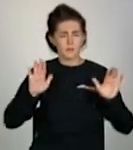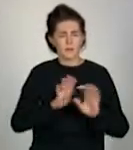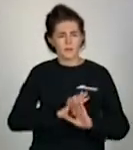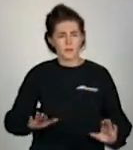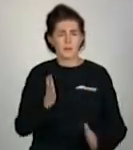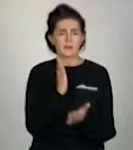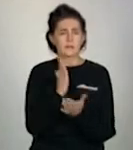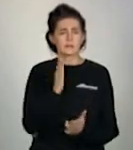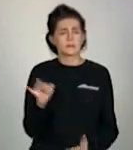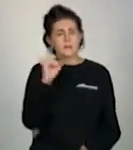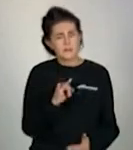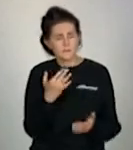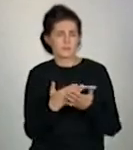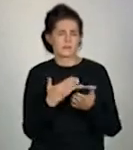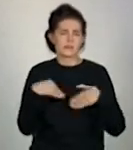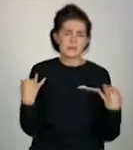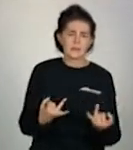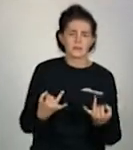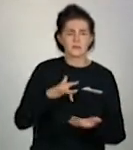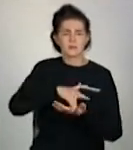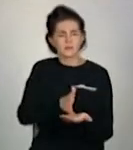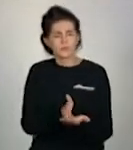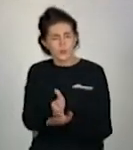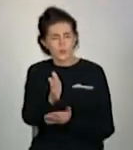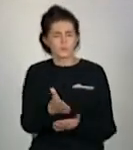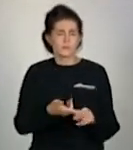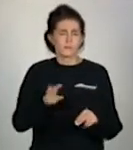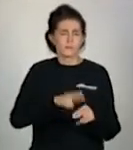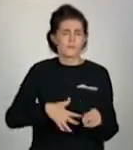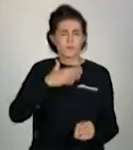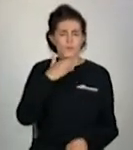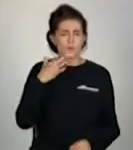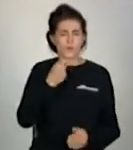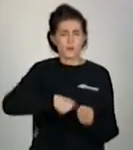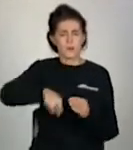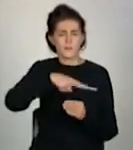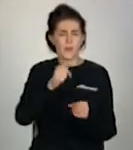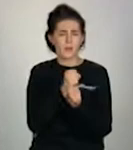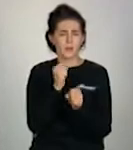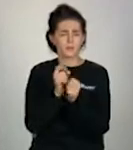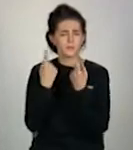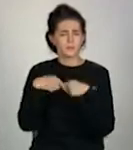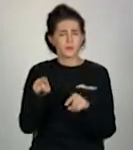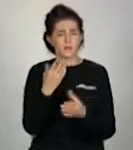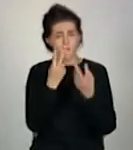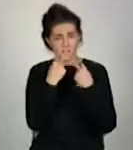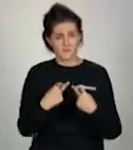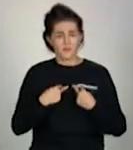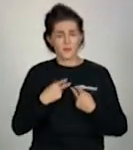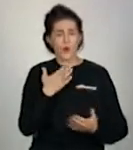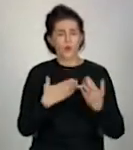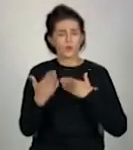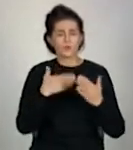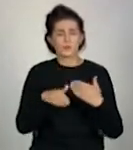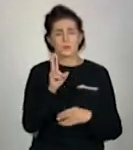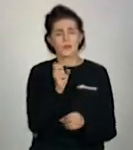є цілеустремленість. І дуже багатьох роботодателів, да, вот таке отношение человека к работе, вот такое